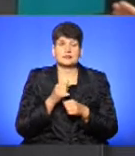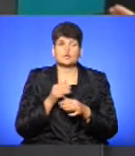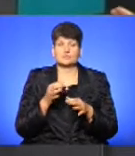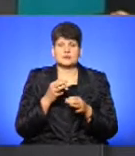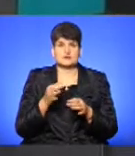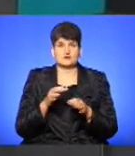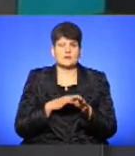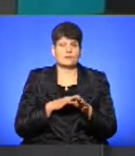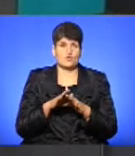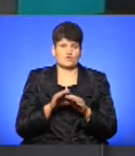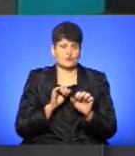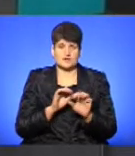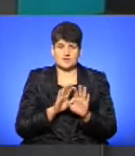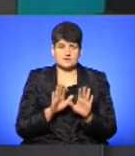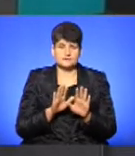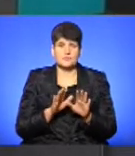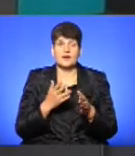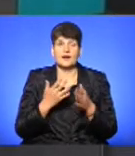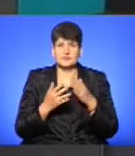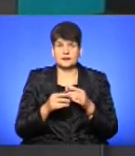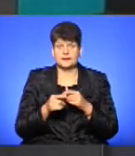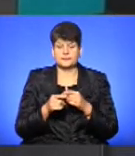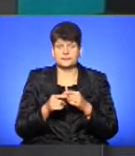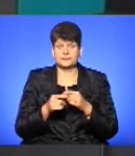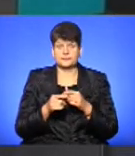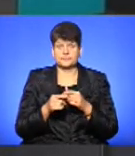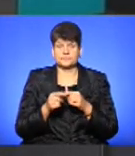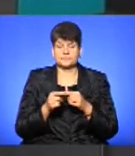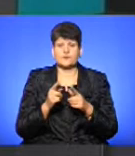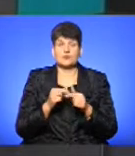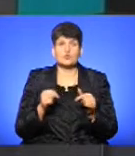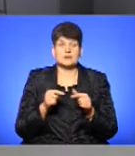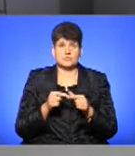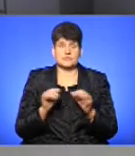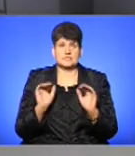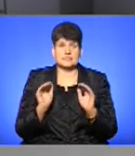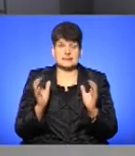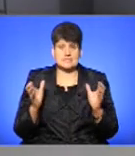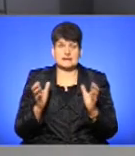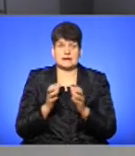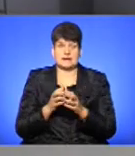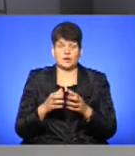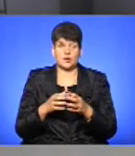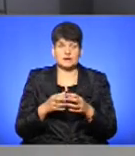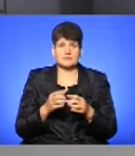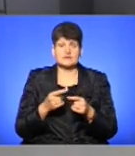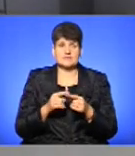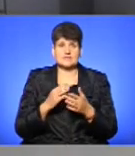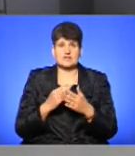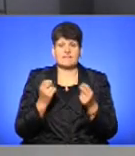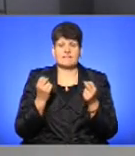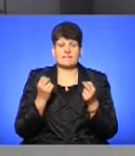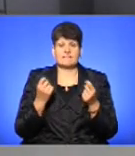вони повністю захищені, але тим не менше в організованих закритих колективах це є великий ризик